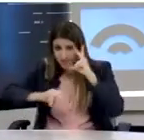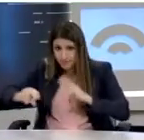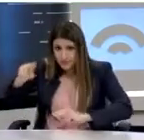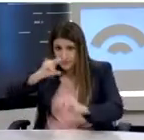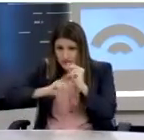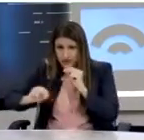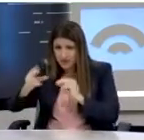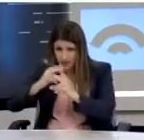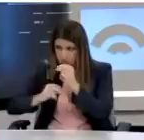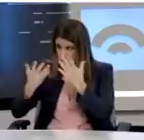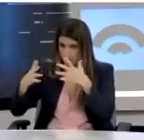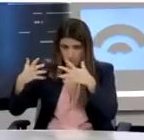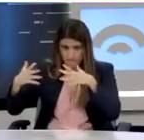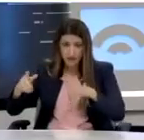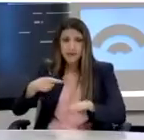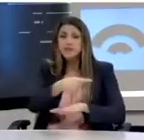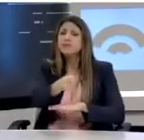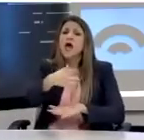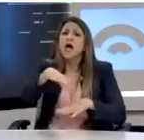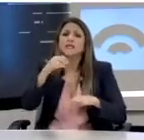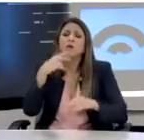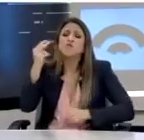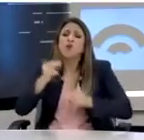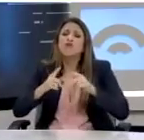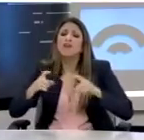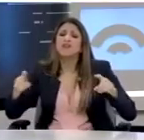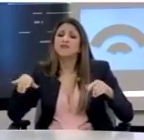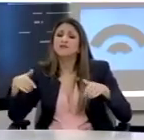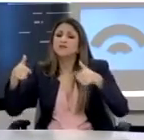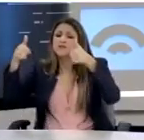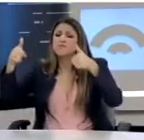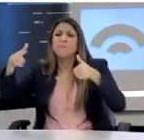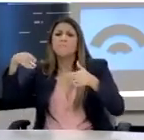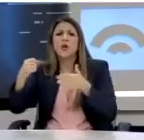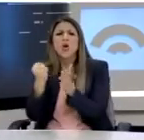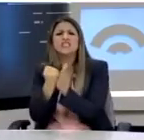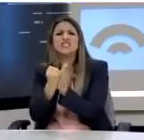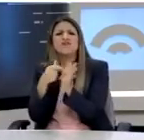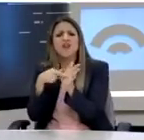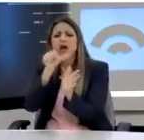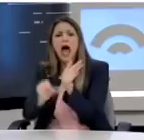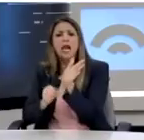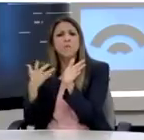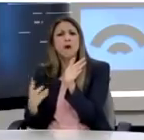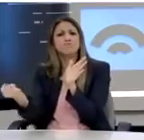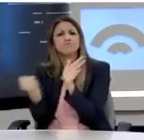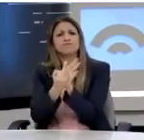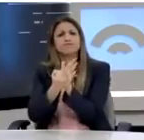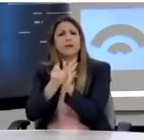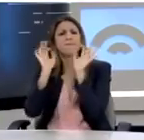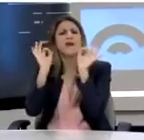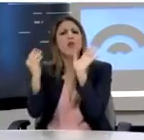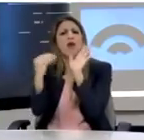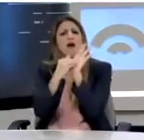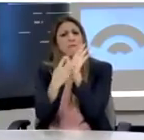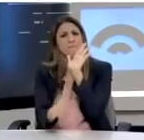κάτι άρρητα ρήματα, ότι το πρόβλημά σας είναι ότι η διευκρινιστική δήλωση στη σφραγίδα πάνω δεν την έχουν αλλάξει και έχει ματσεντόνια. Πώς δεν,